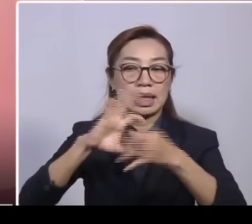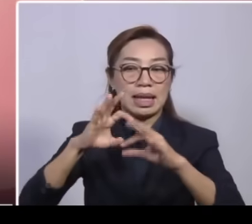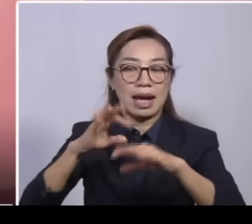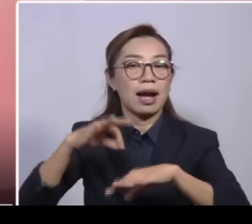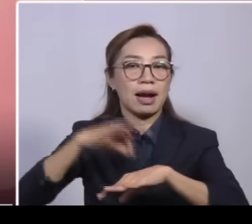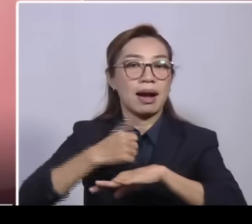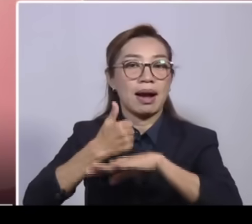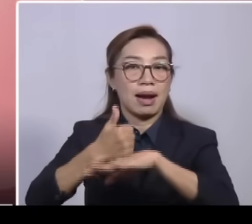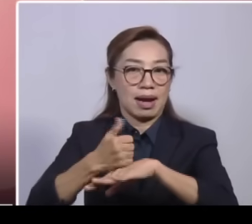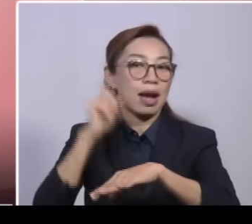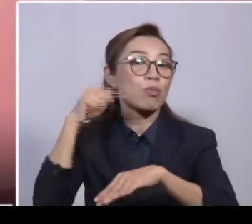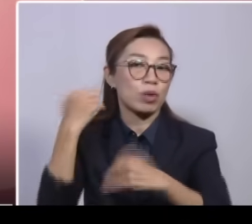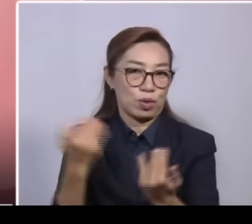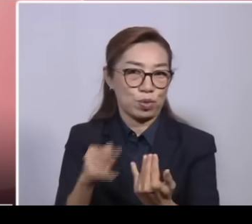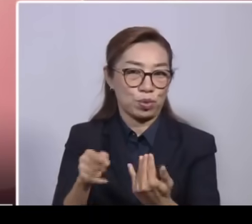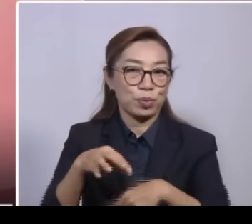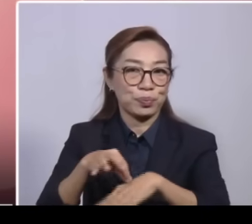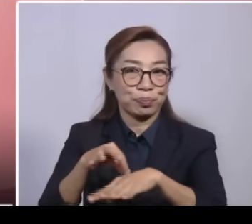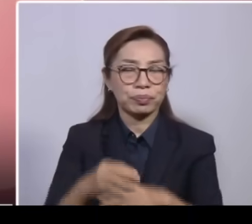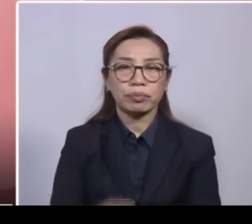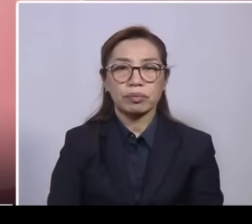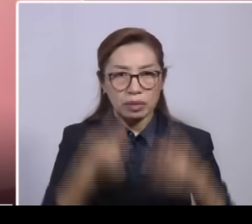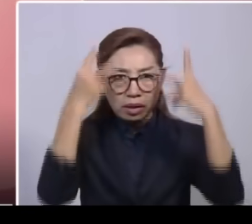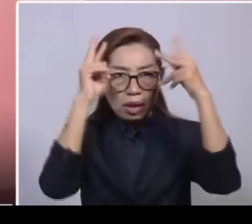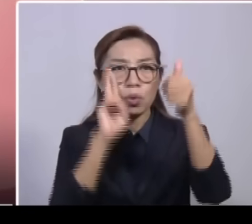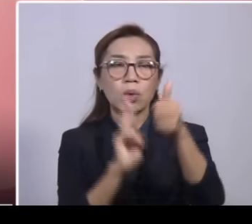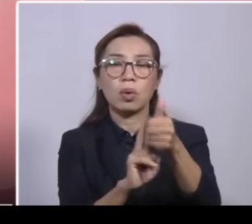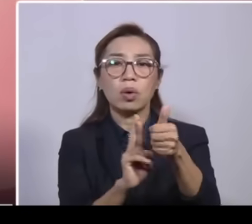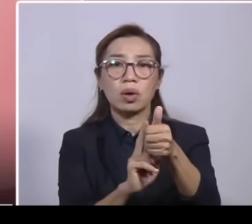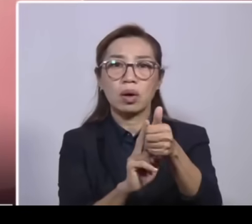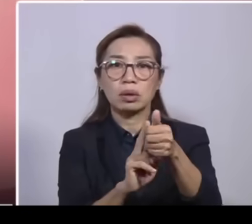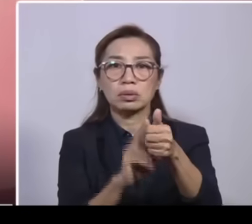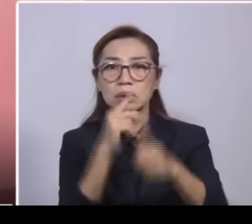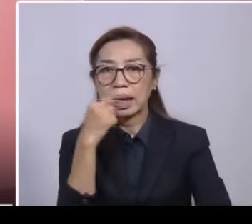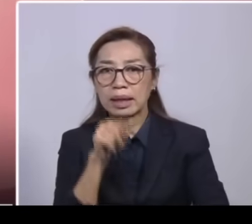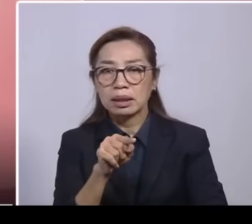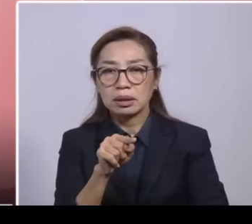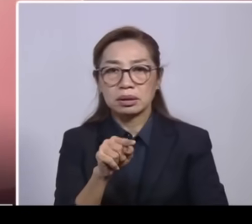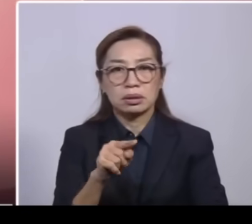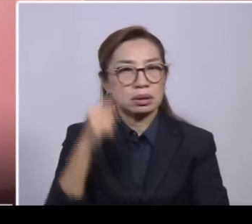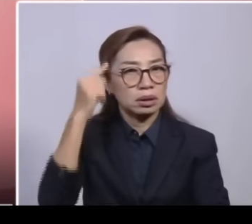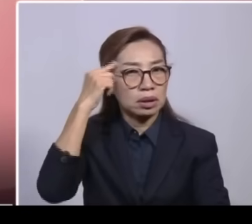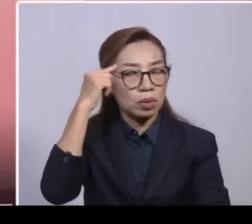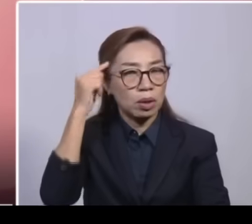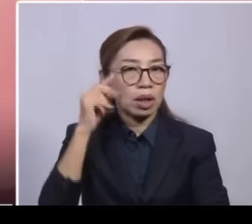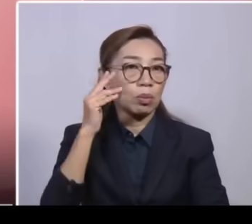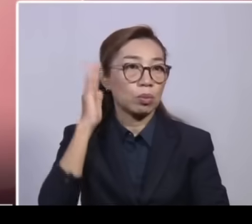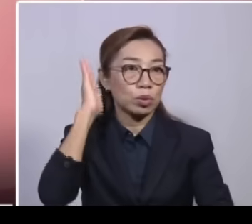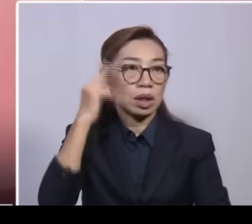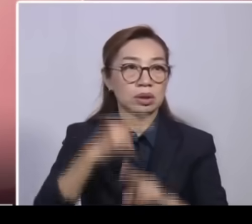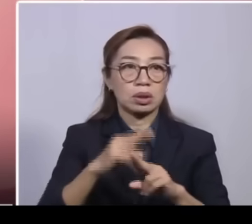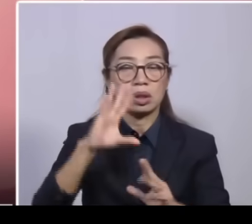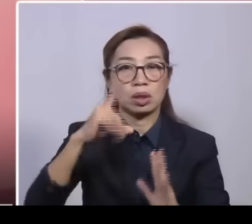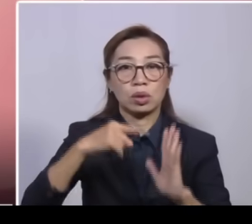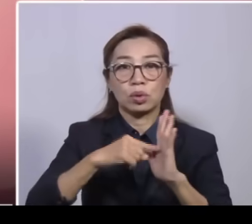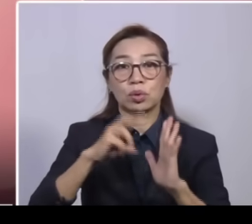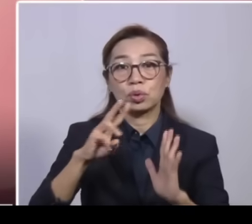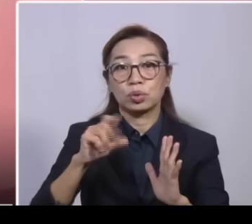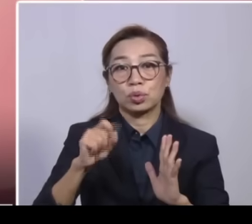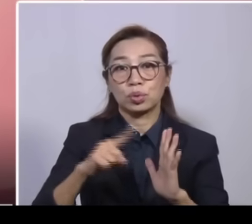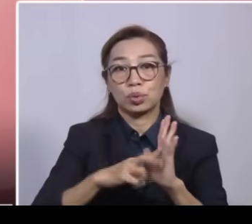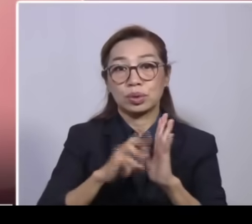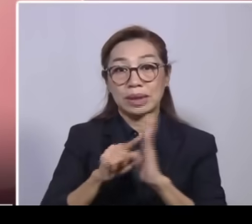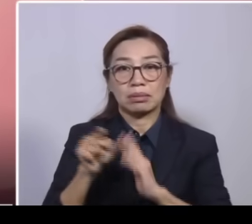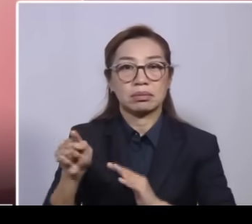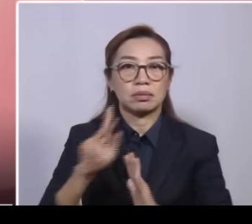เที่ยวและกีฬานะฮะส่วนตำแหน่งรองนายกรัฐมนตรีนะคะก็คาดว่าจะเป็นคุณชูศักดิ์ศิรินค่ะที่เข้ามาดู